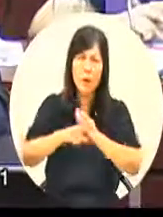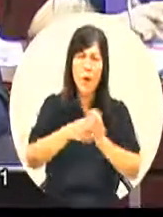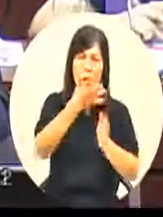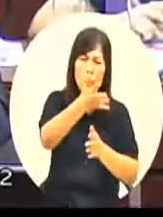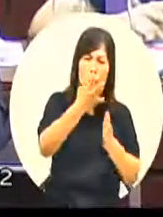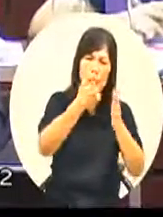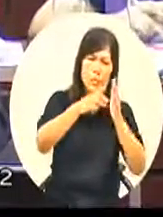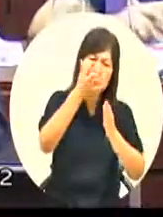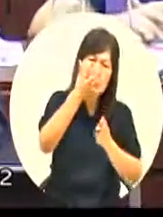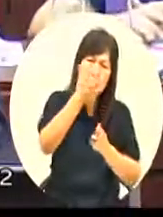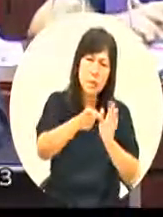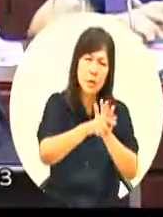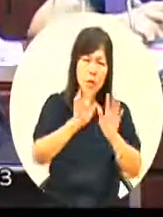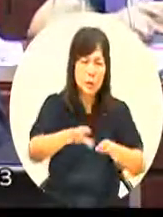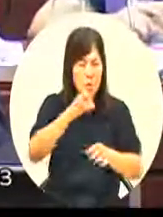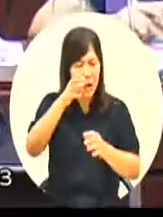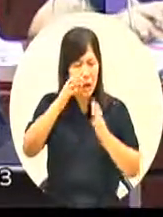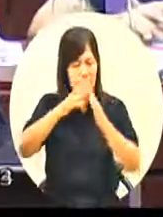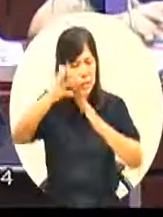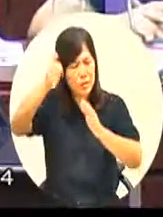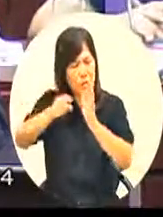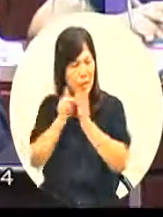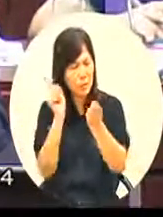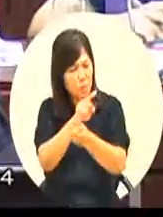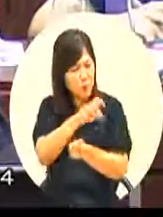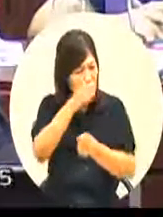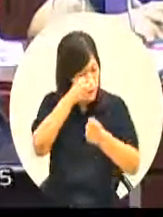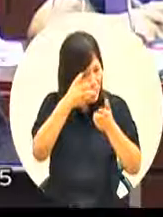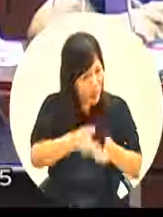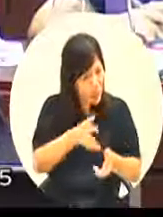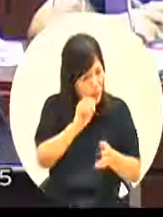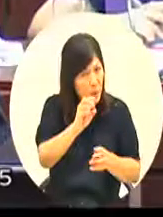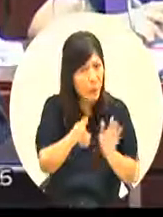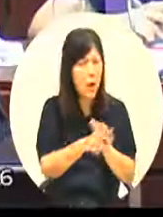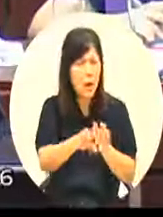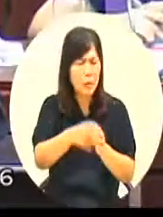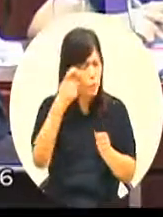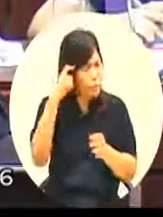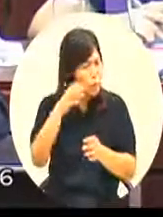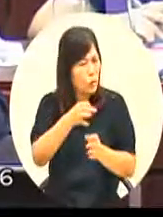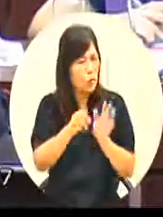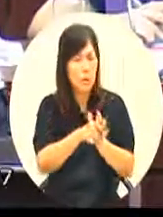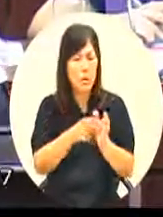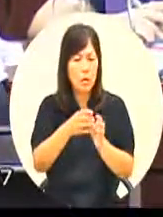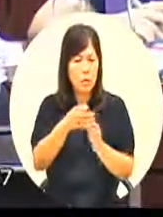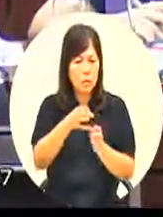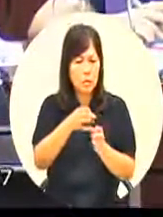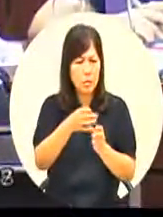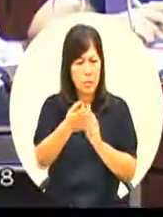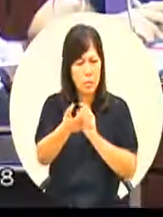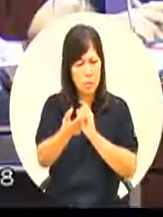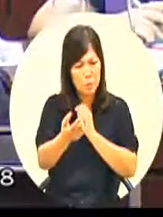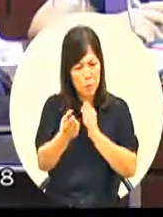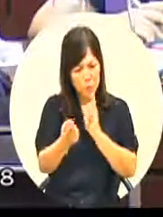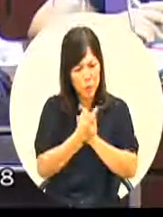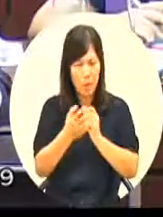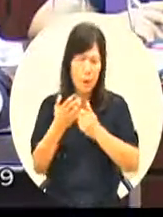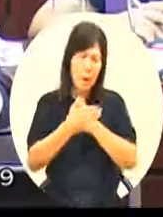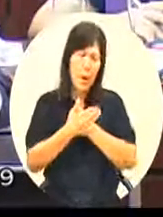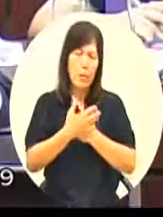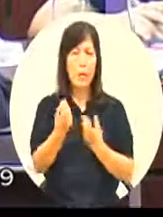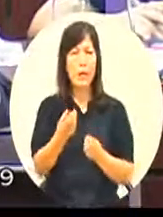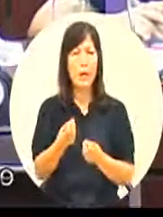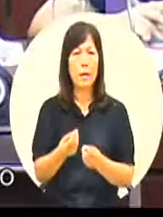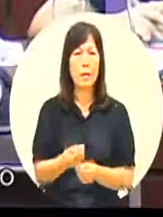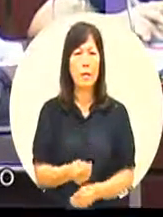得县市首长重不重视国民教育？他当然在经费上，他就觉得说没有得到这么大的这个支持哦。那另外